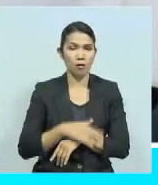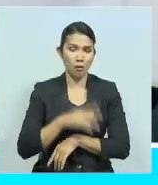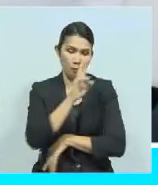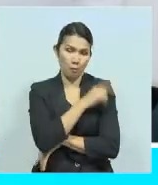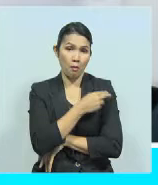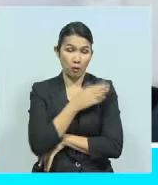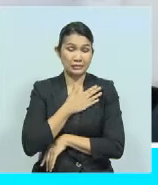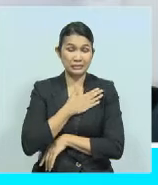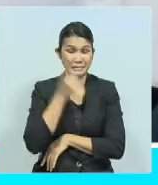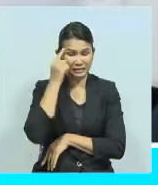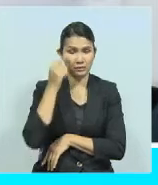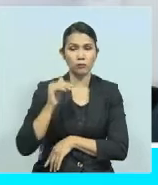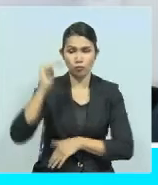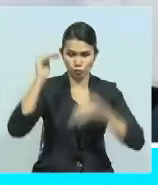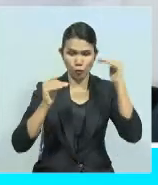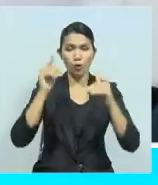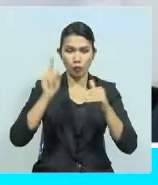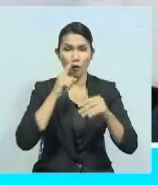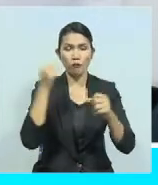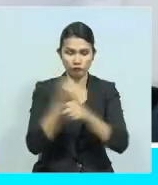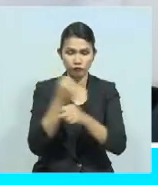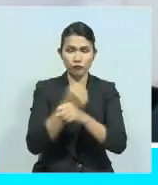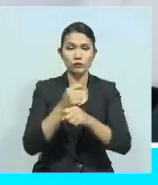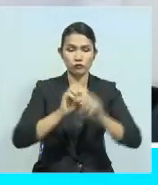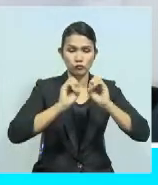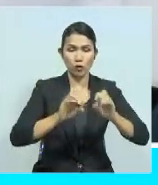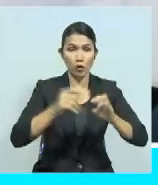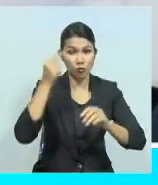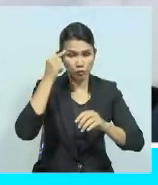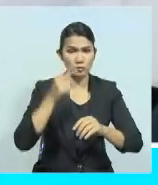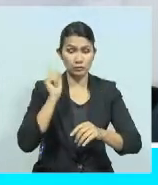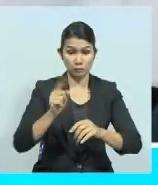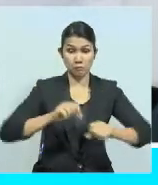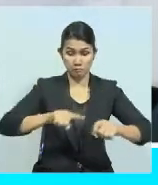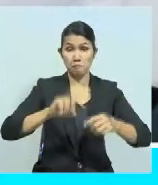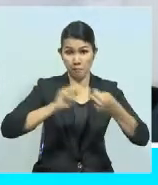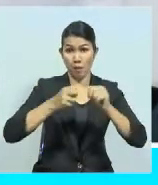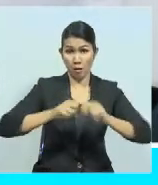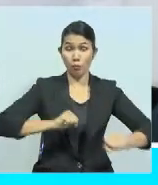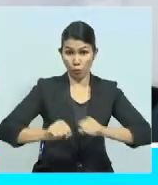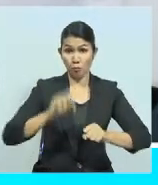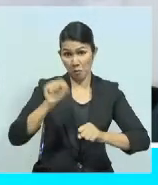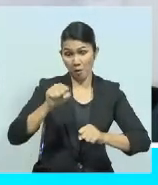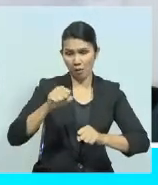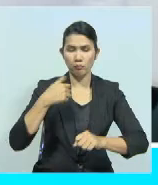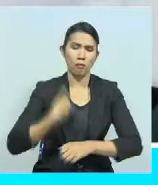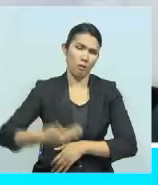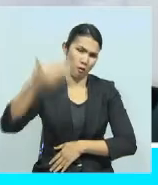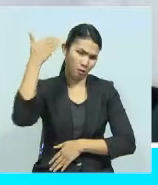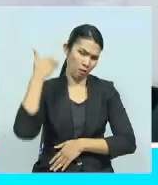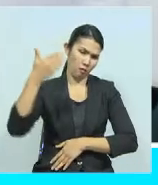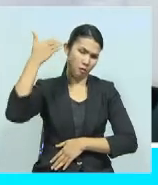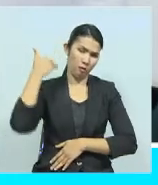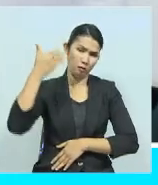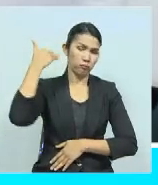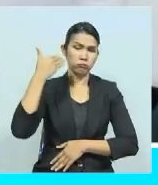ใหญ่นะคะก็ต้องปลูกฝังวิธีคิดถามว่าจริงๆมันเป็นปัญหาของวัยรุ่นไหมคือไปดูในอดีตเนี่ยวัยรุ่นก็